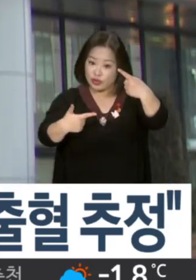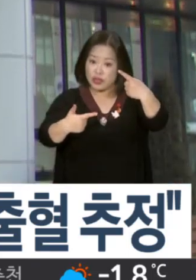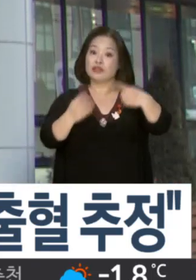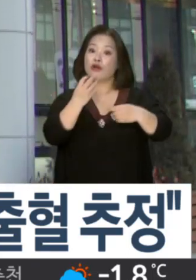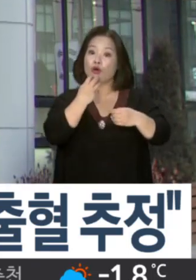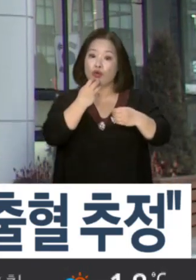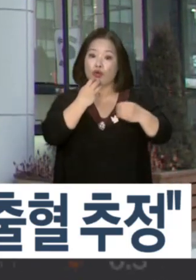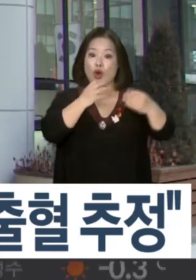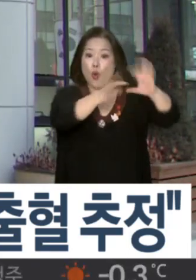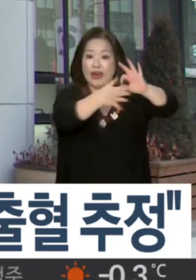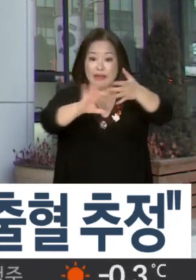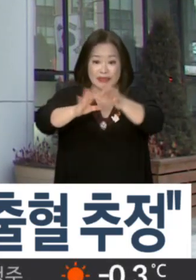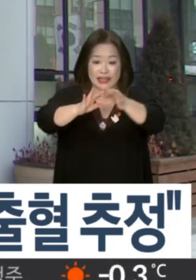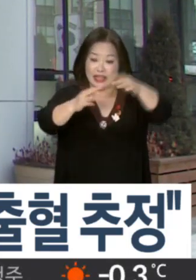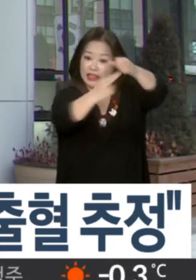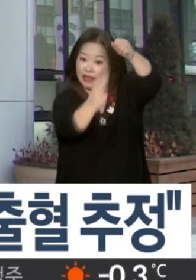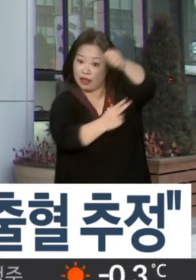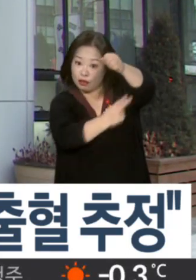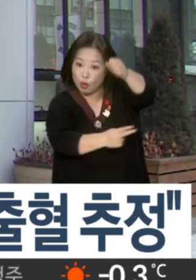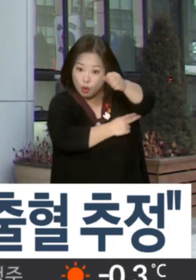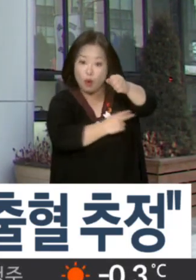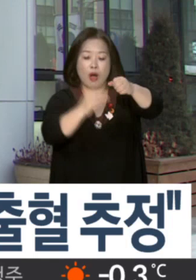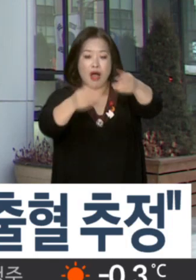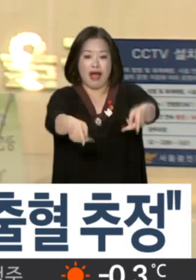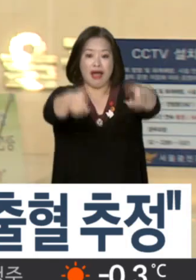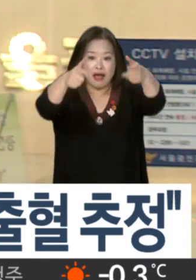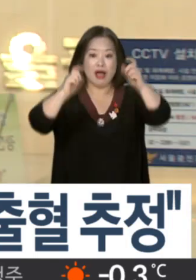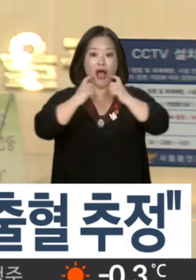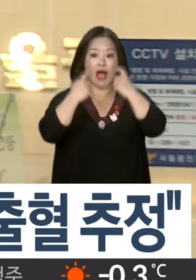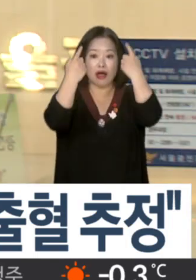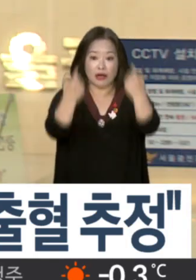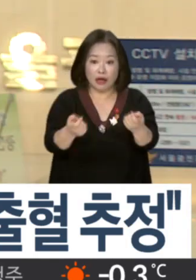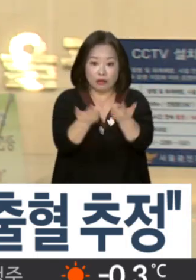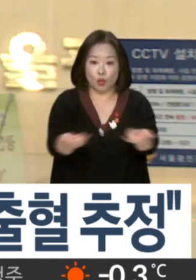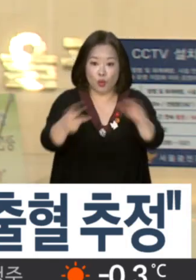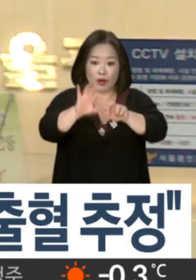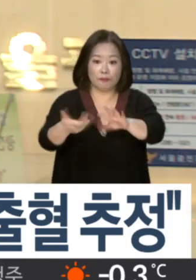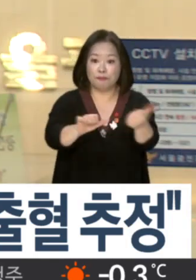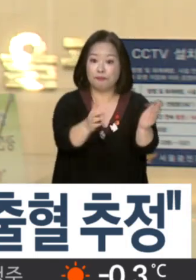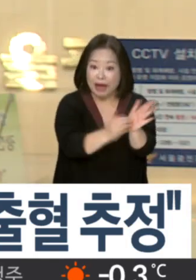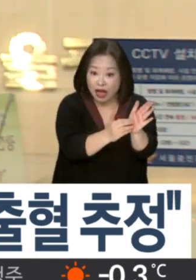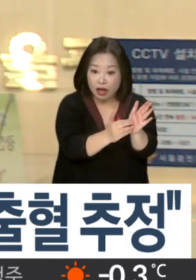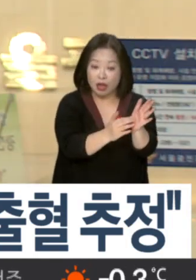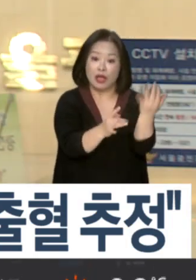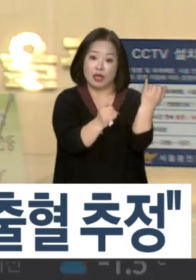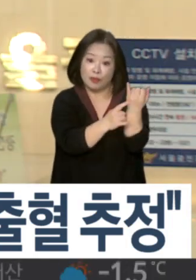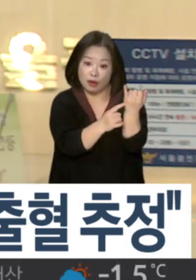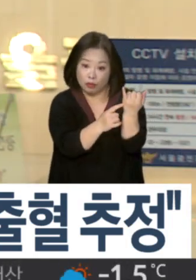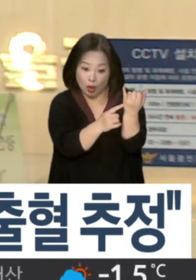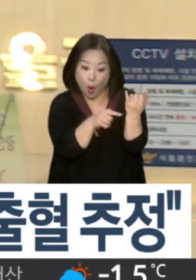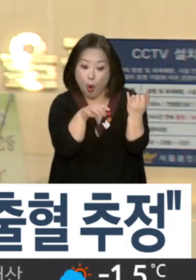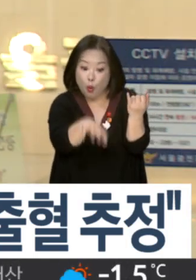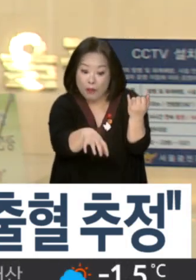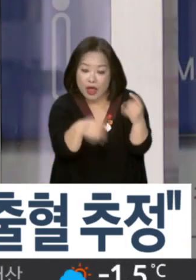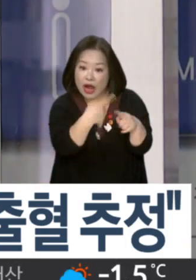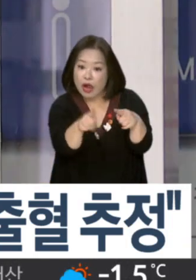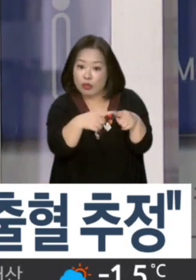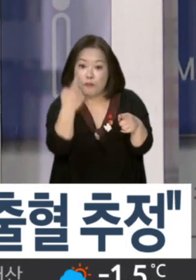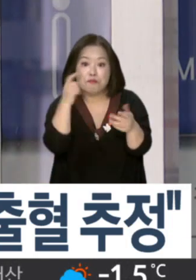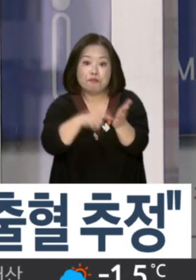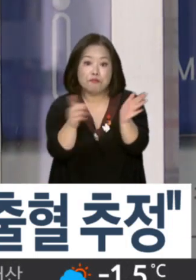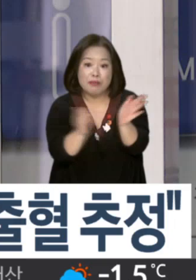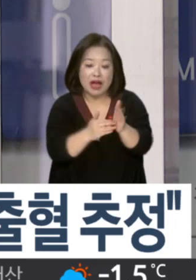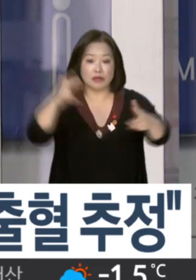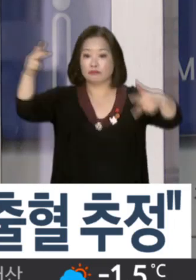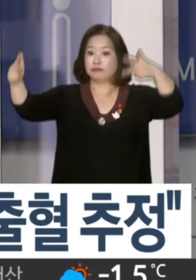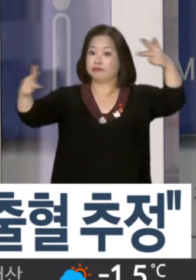서울 올림픽 대교 인근 한강공원에서 숨진채 발견됐습니다 현장에선 희신과 함께 흉기도 발견되는데 경찰은